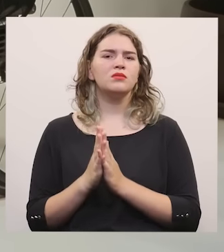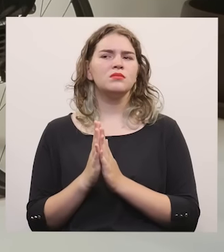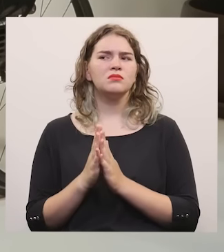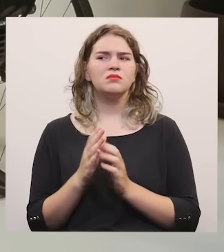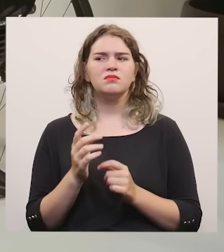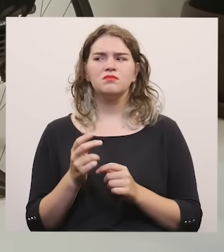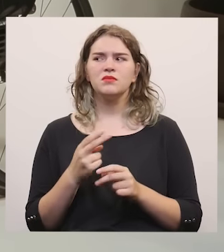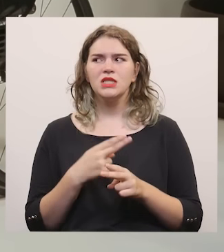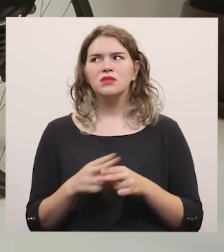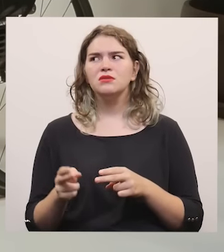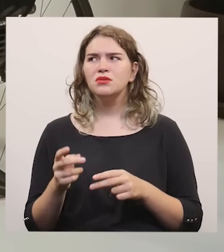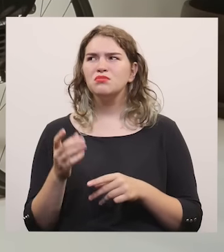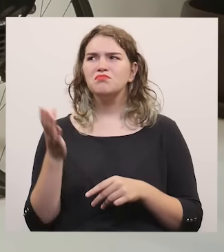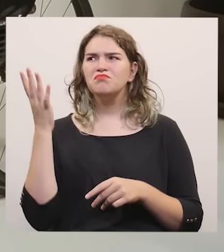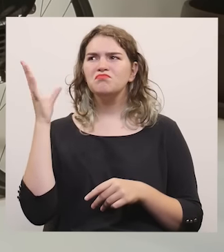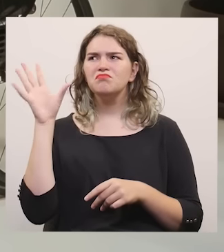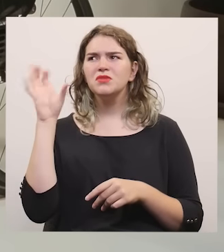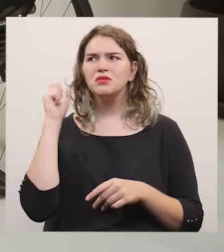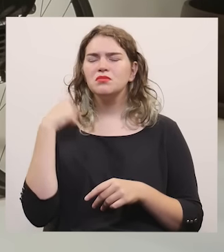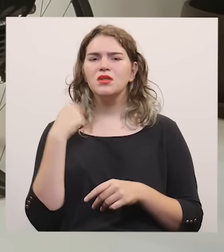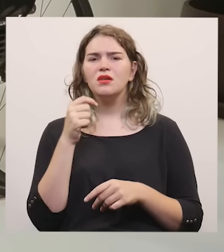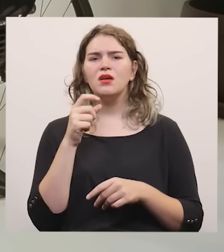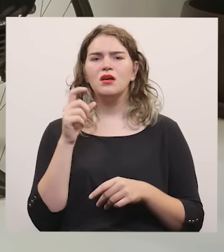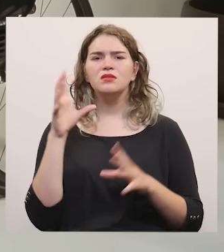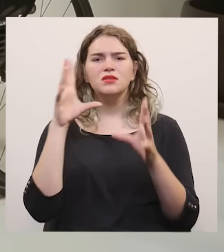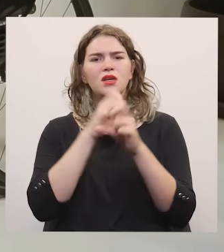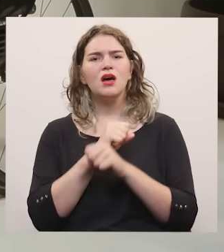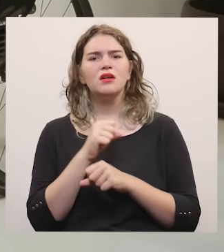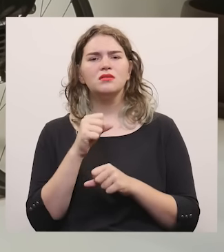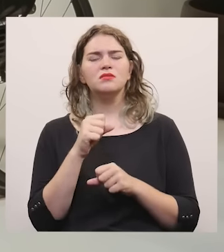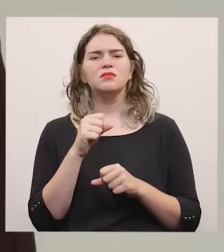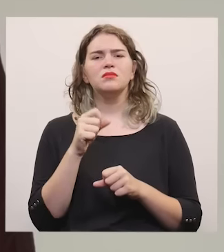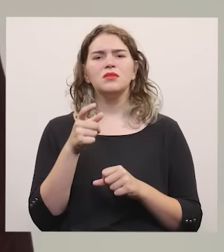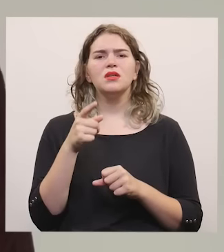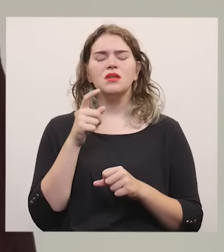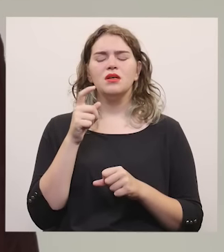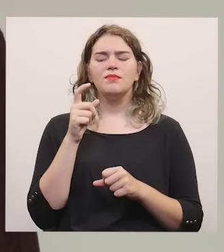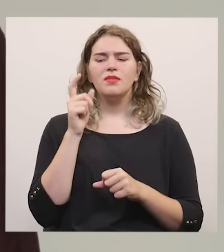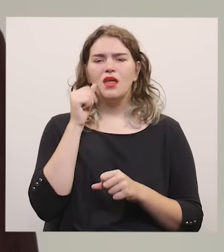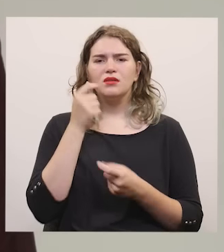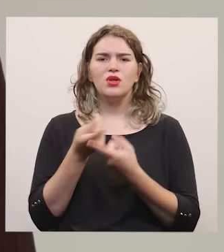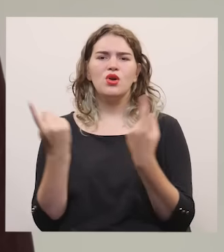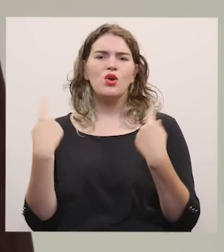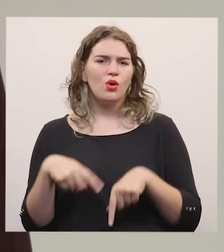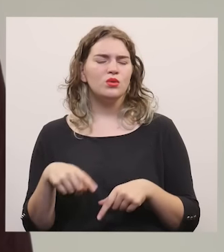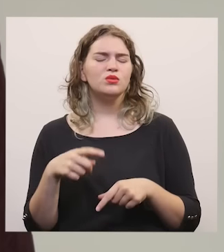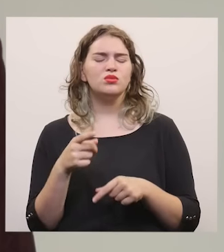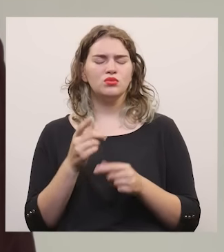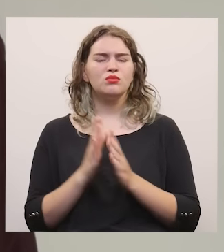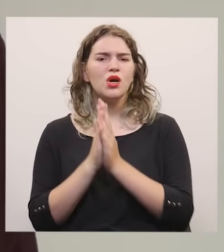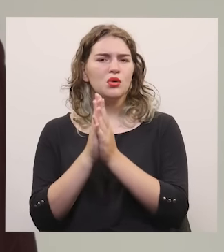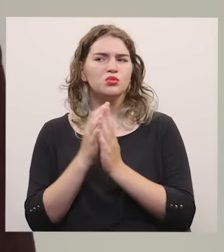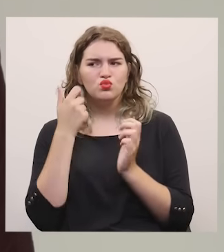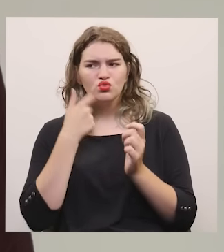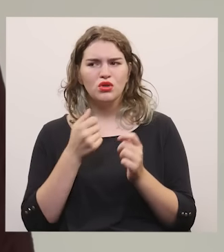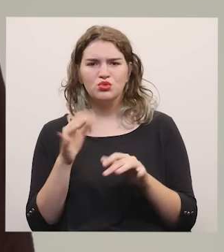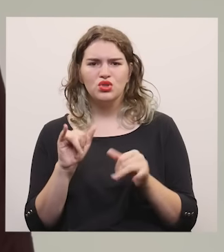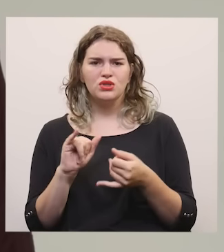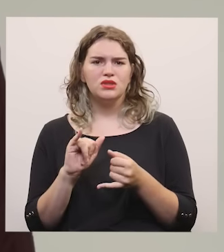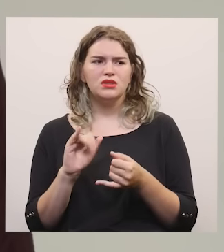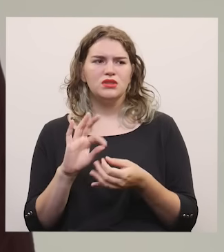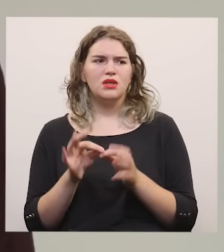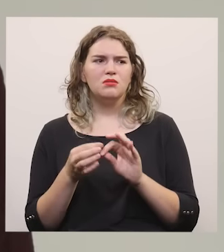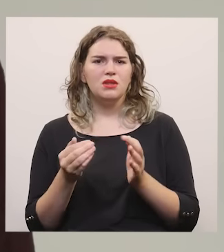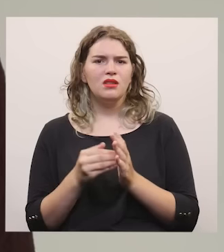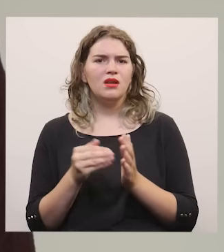Vă spun sincer, așa... da. Ziceam un tatăl nostru seara, dar un tatăl nostru mecanic. Nu știam că rugăciunea Tatăl nostru trebuie să